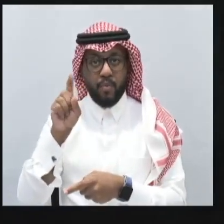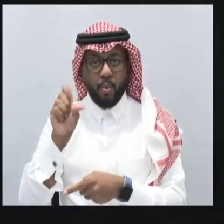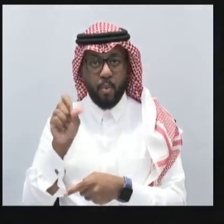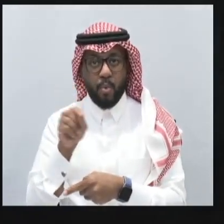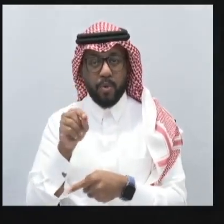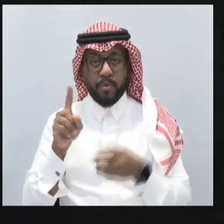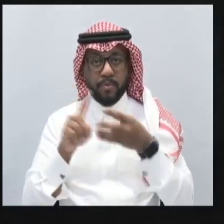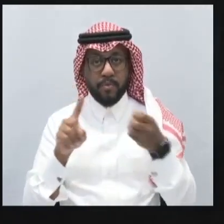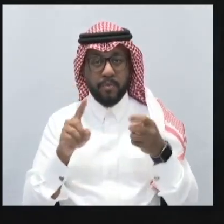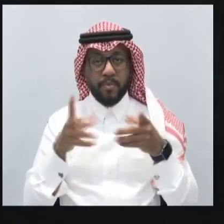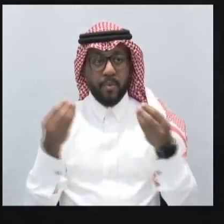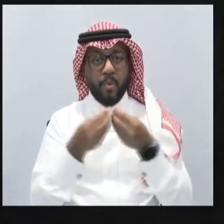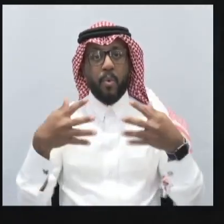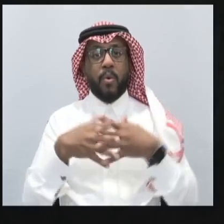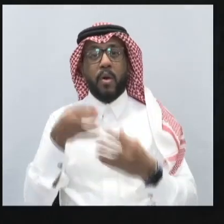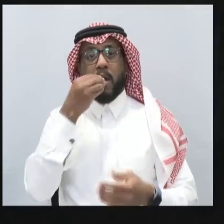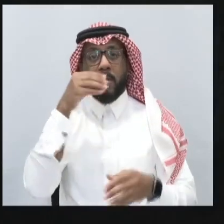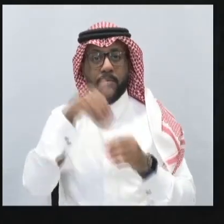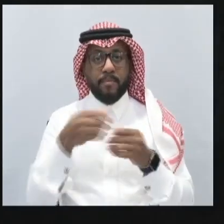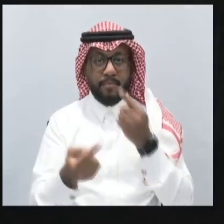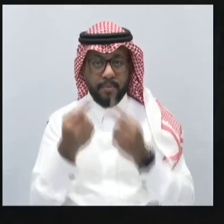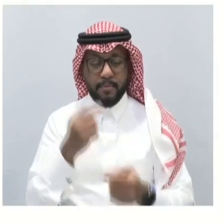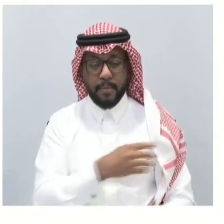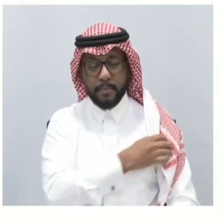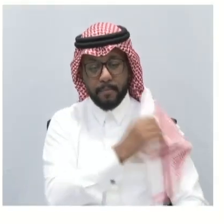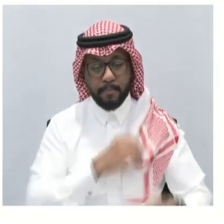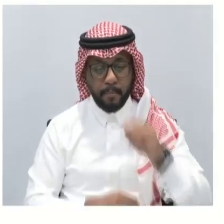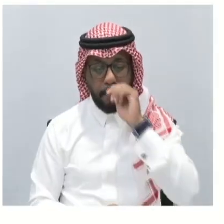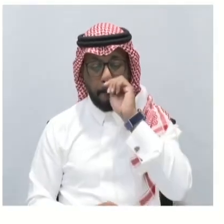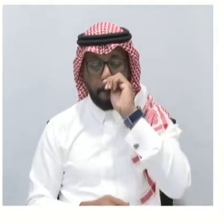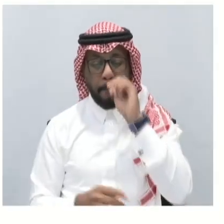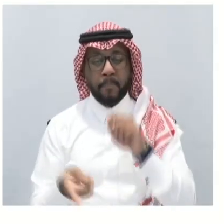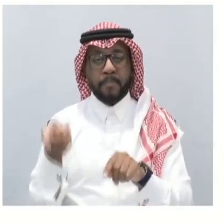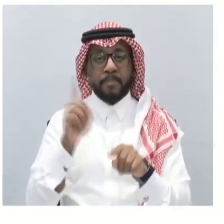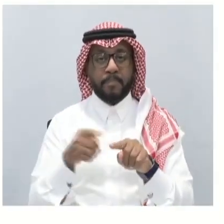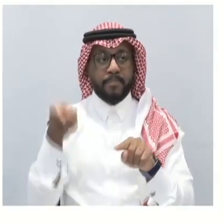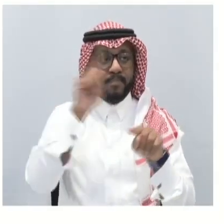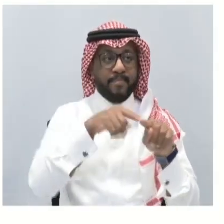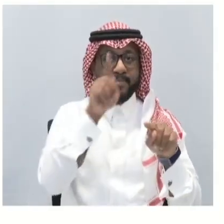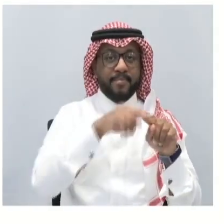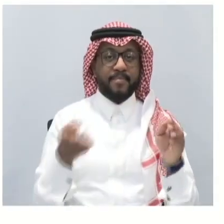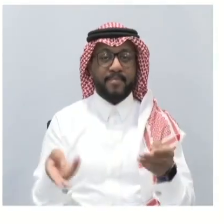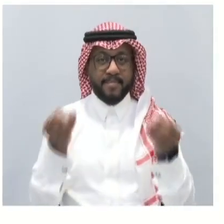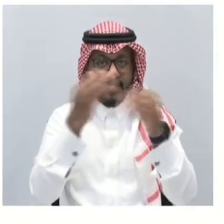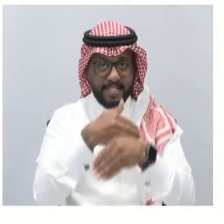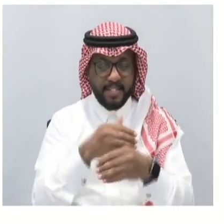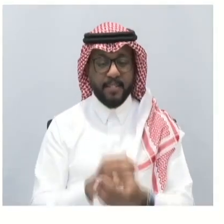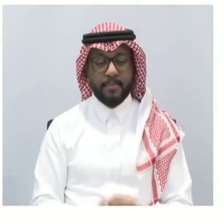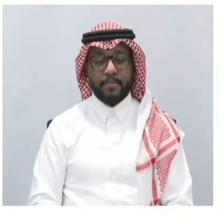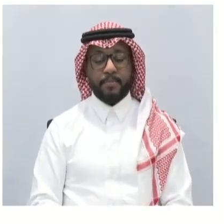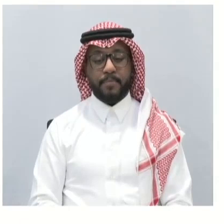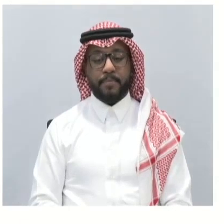والنبات يصنع الغذاء بداخله طيب هذا نسميه انتقال الطاقه طيب نشوف مع